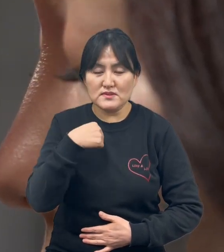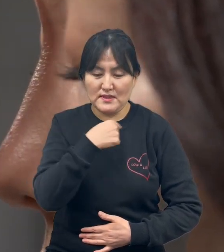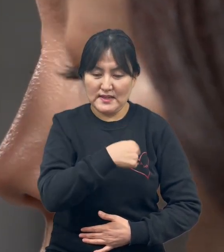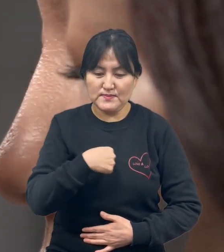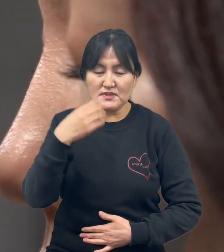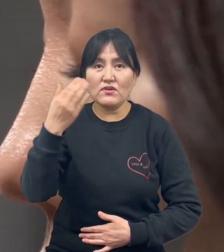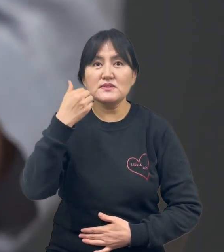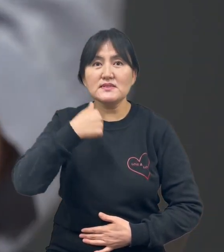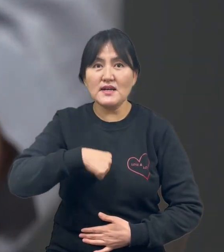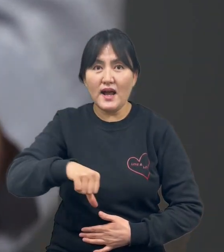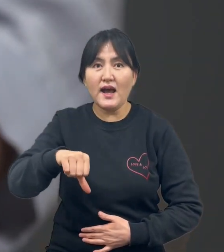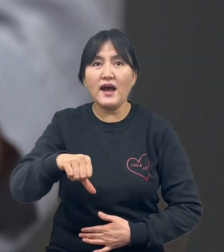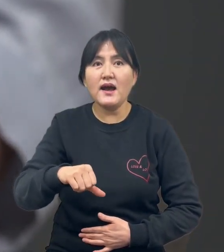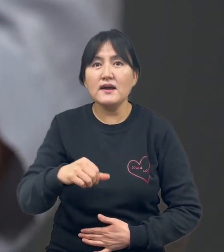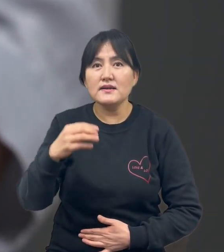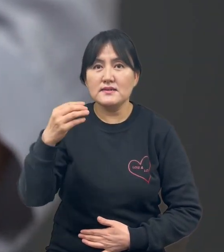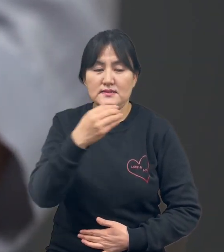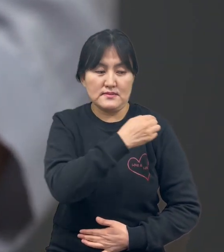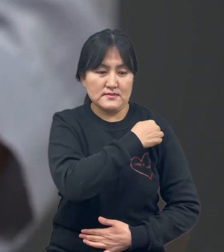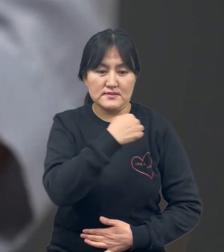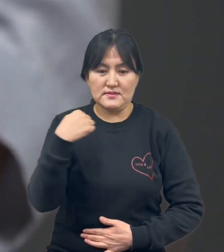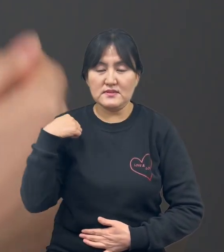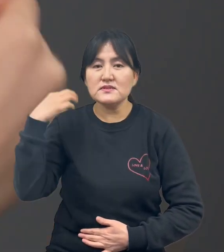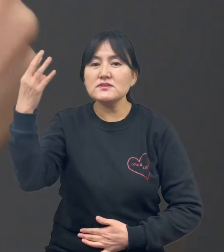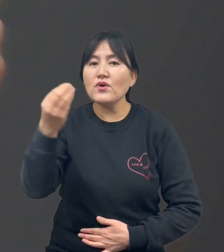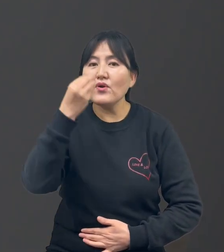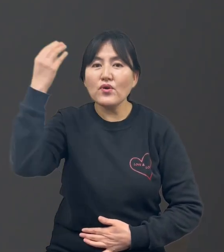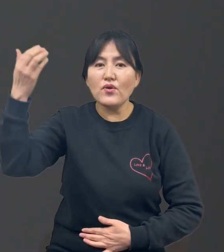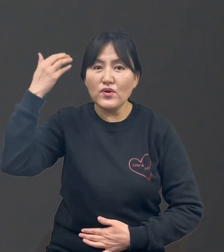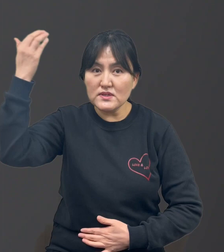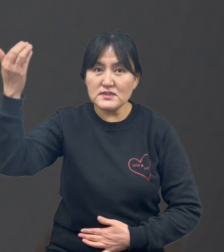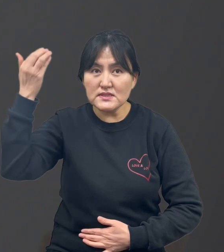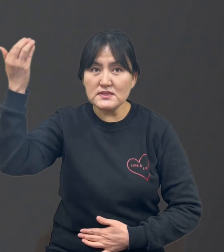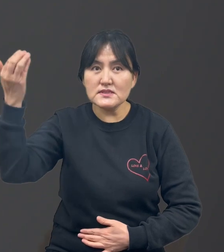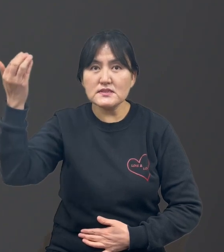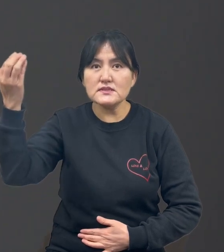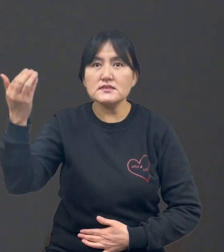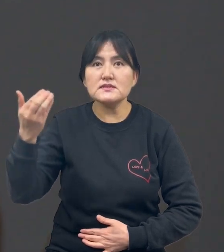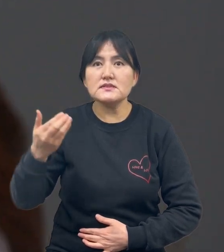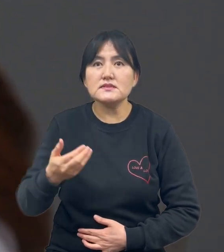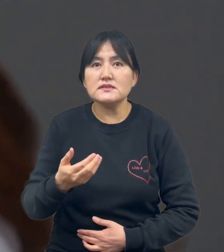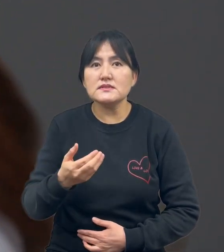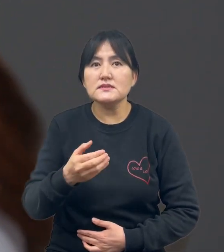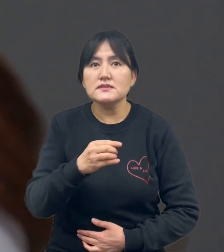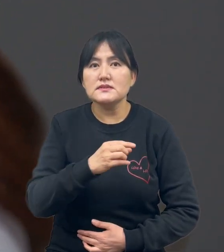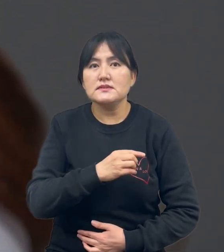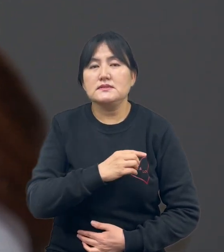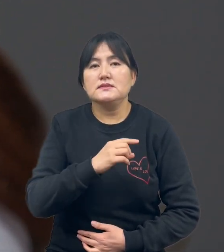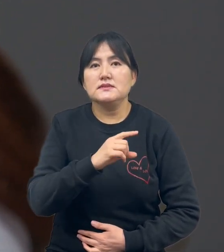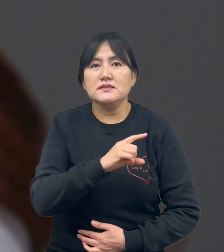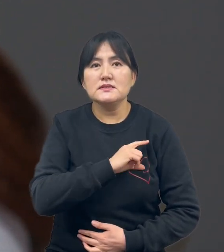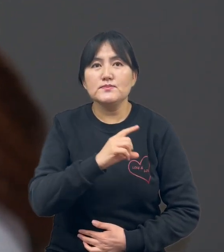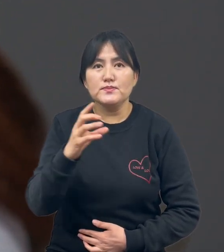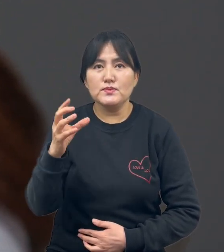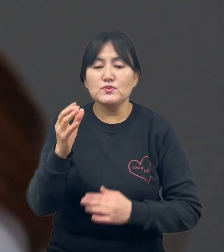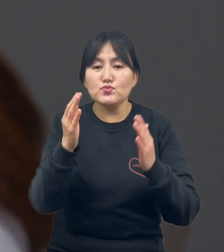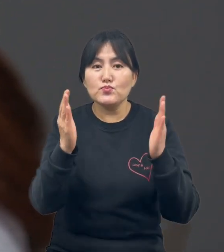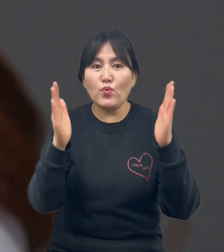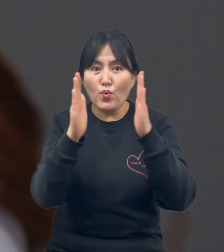이마에서 성부와 가슴에서 성자와 왼쪽 어깨에서 오른쪽 어깨로 가면서